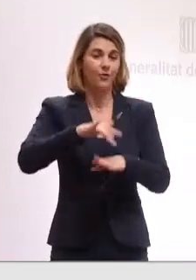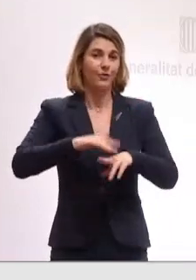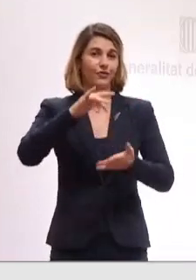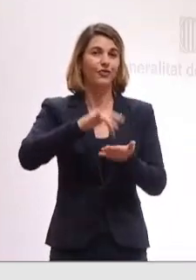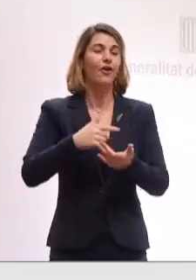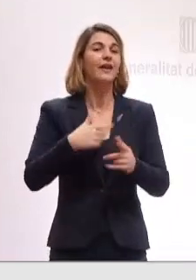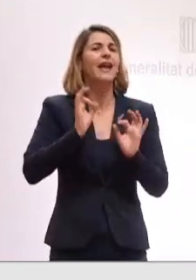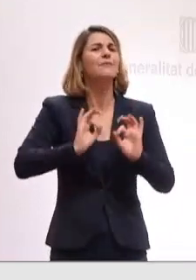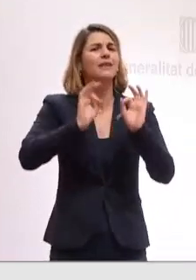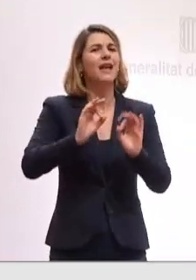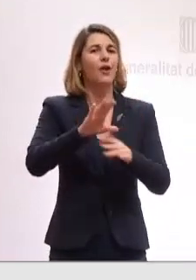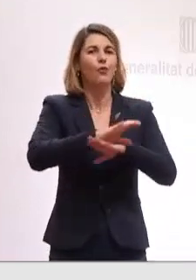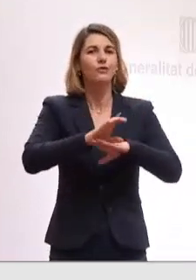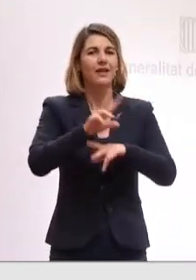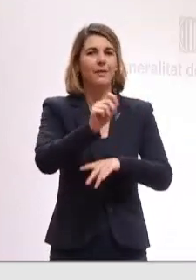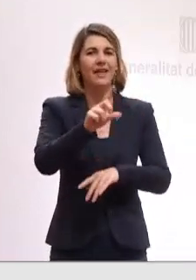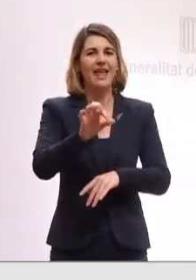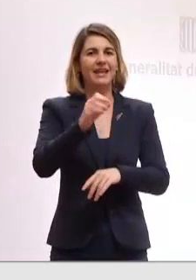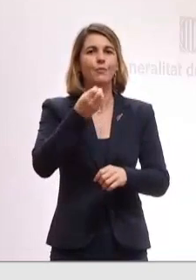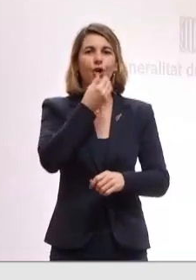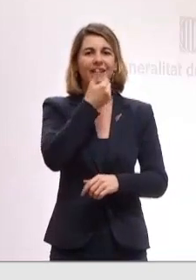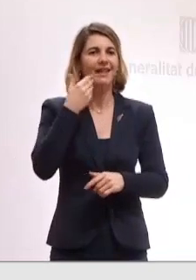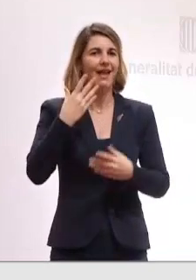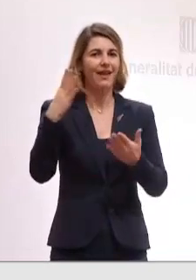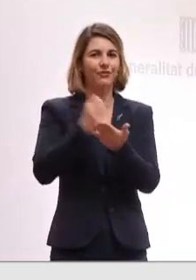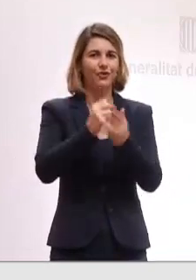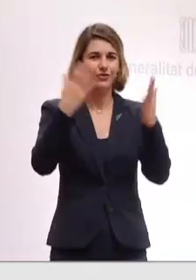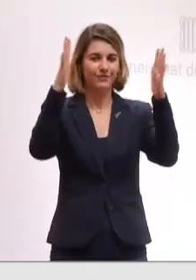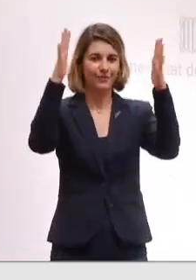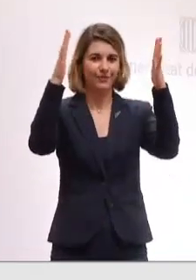i en especial al conseller Vallès. Molt bona tarda a tothom. Moltes gràcies.